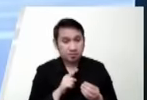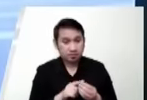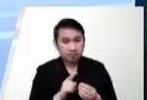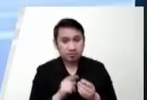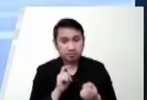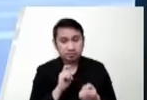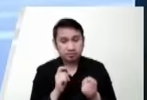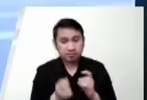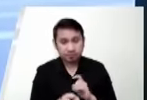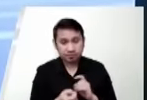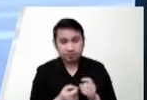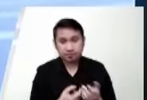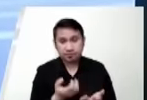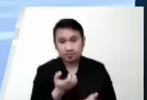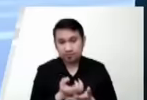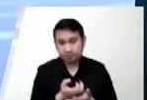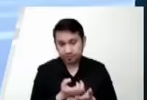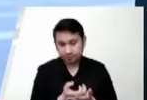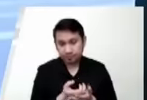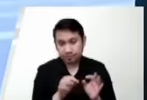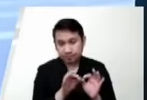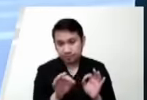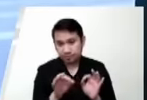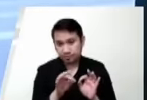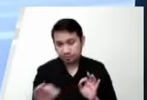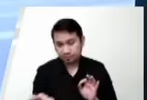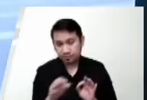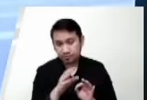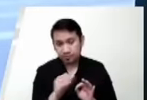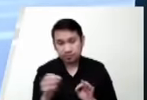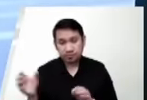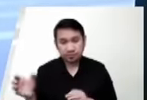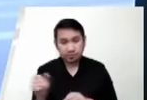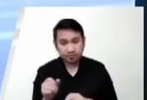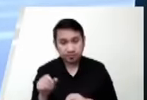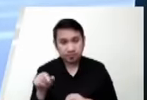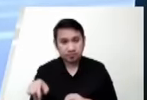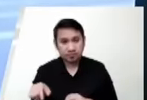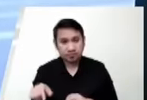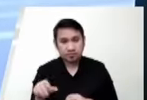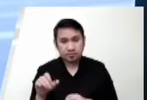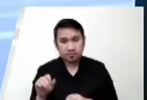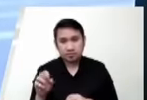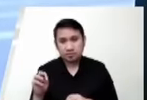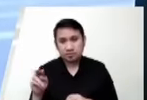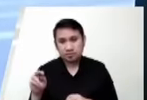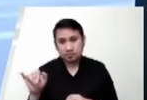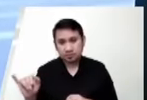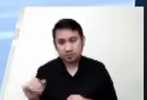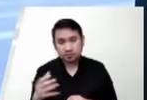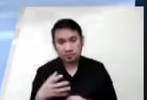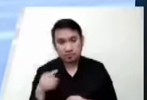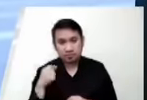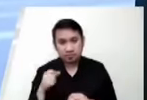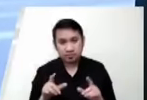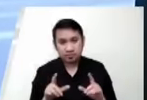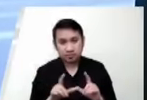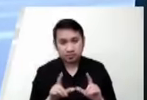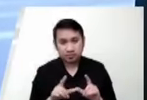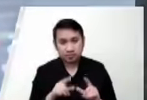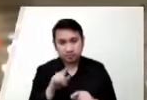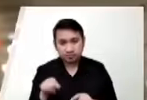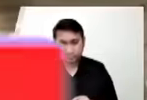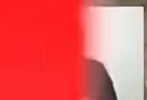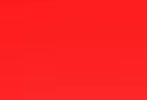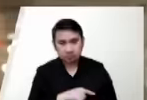sa economic provisions at ang pagbawi sa prangkisa para sa pag-operate ng SMNI. Nakatutok live si Tina